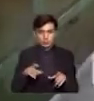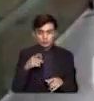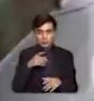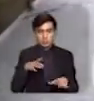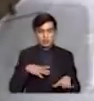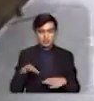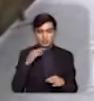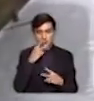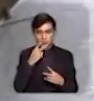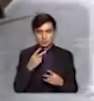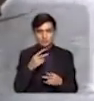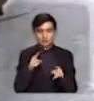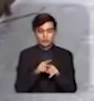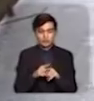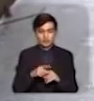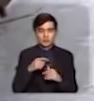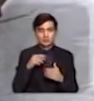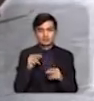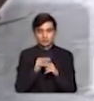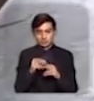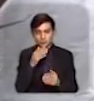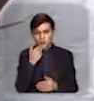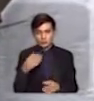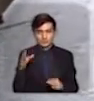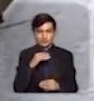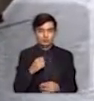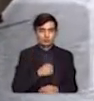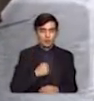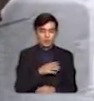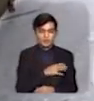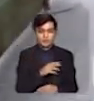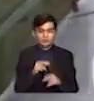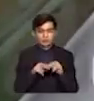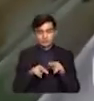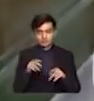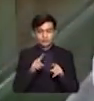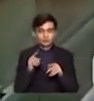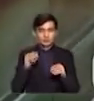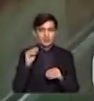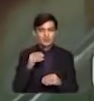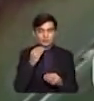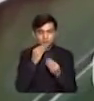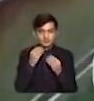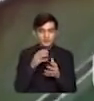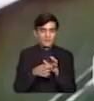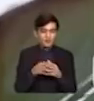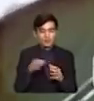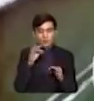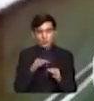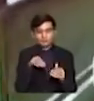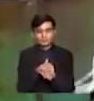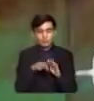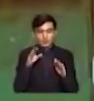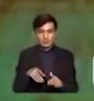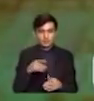базар сөрелерінен басқа ешқандай жағдай қарастырылмаған деп наразы. Мәселен, жеміс-жидек, көкөністі сақтайтын тіпті